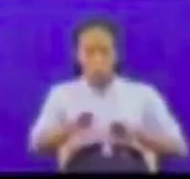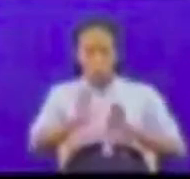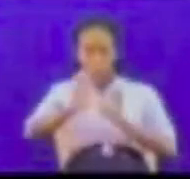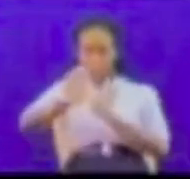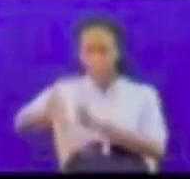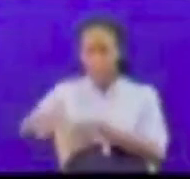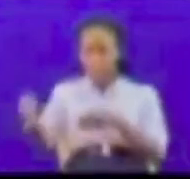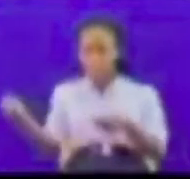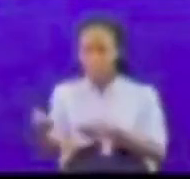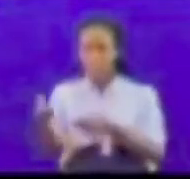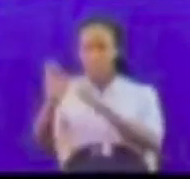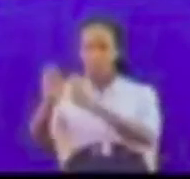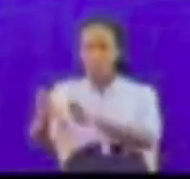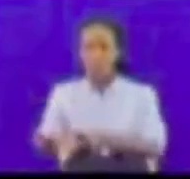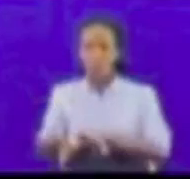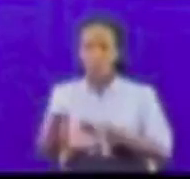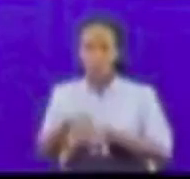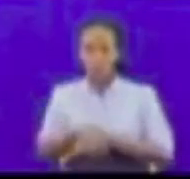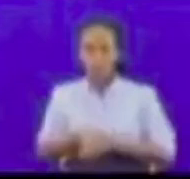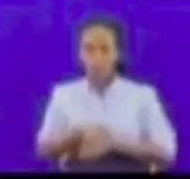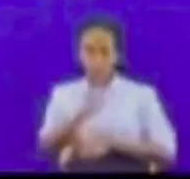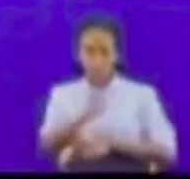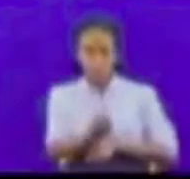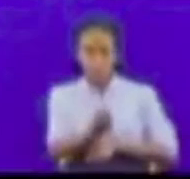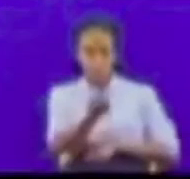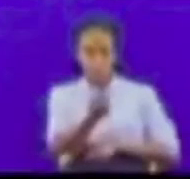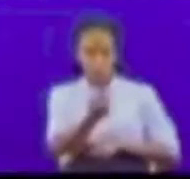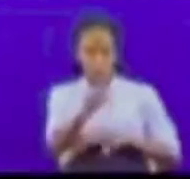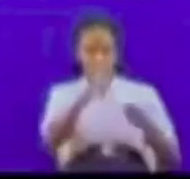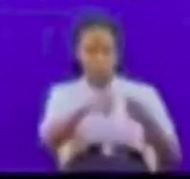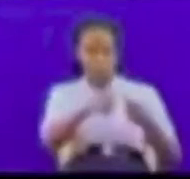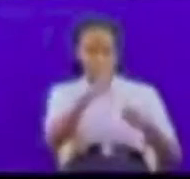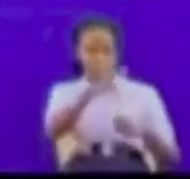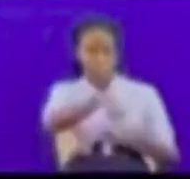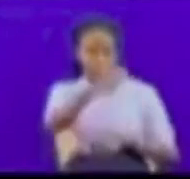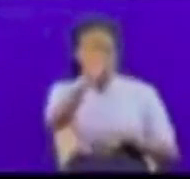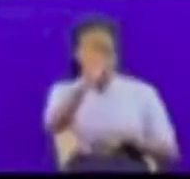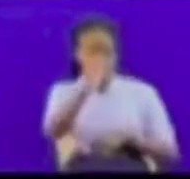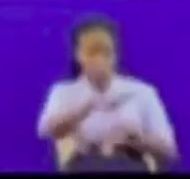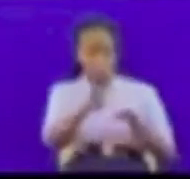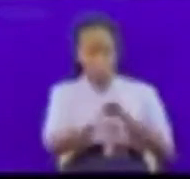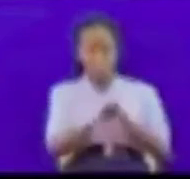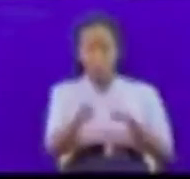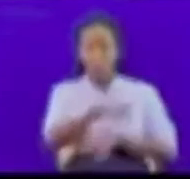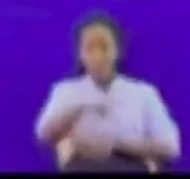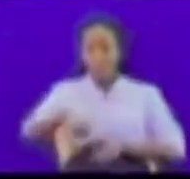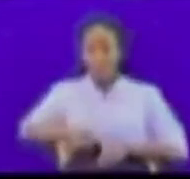Miongoni mwa mambo hayo ni iwapo mbunge anachaguliwa au anateuliwa kuwa makamu wa rais.